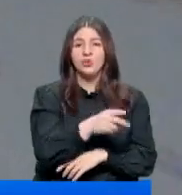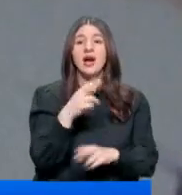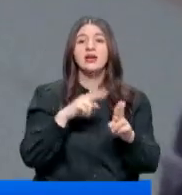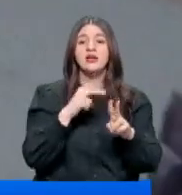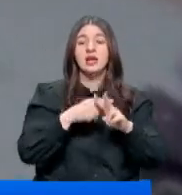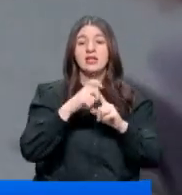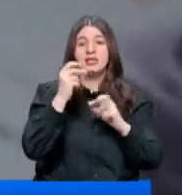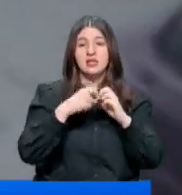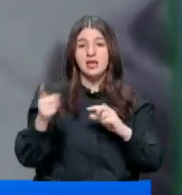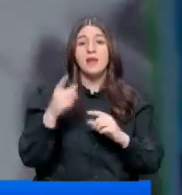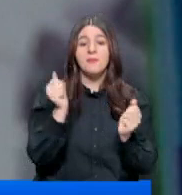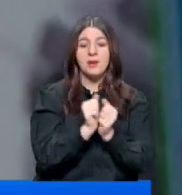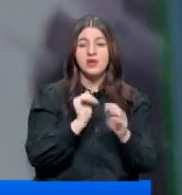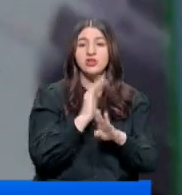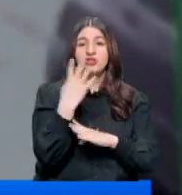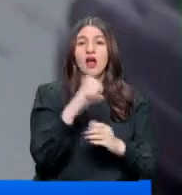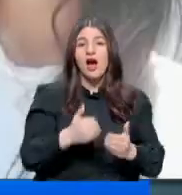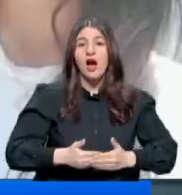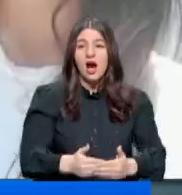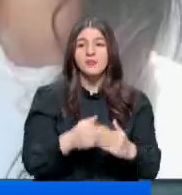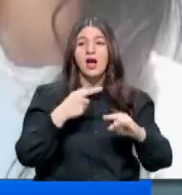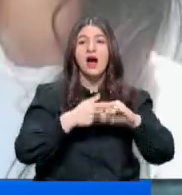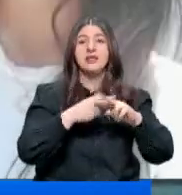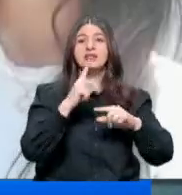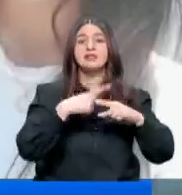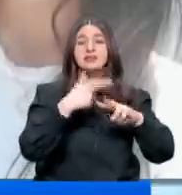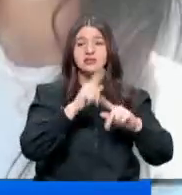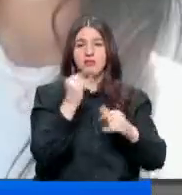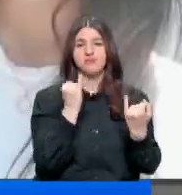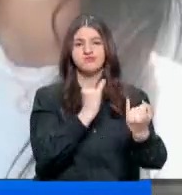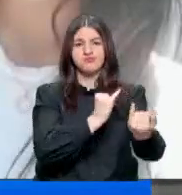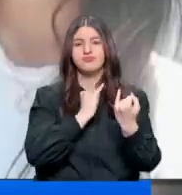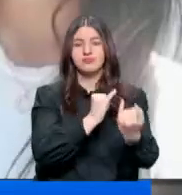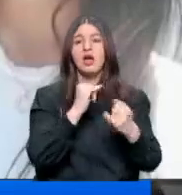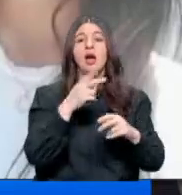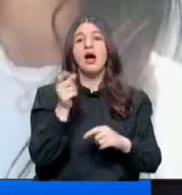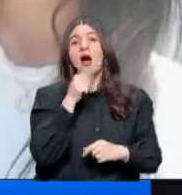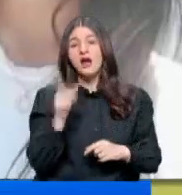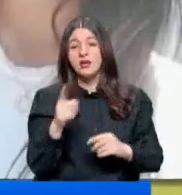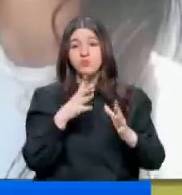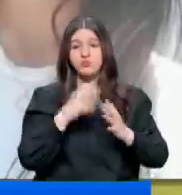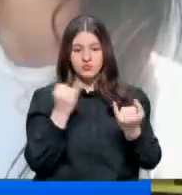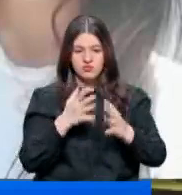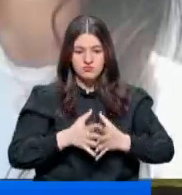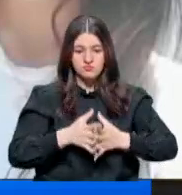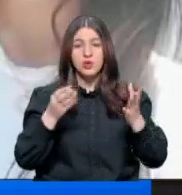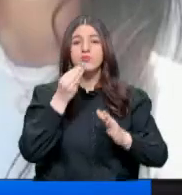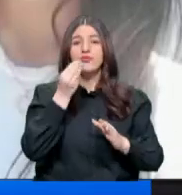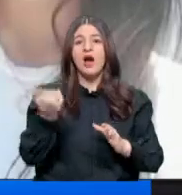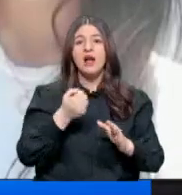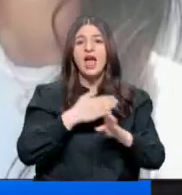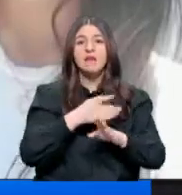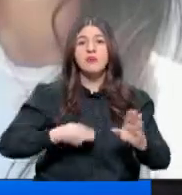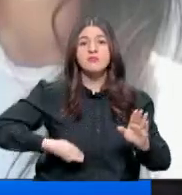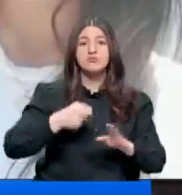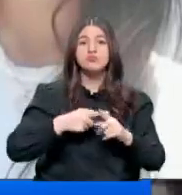Kadir Meşe birlikte yaşadığı 4 aylık hamile Hazal Alpyörük'le tartıştı. Meşe tartışmanın büyümesi üzerine mutfaktan aldığı